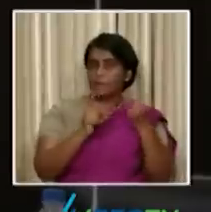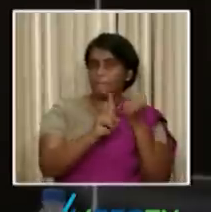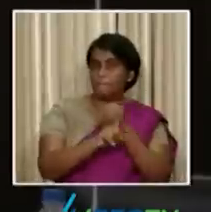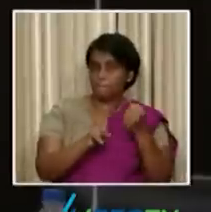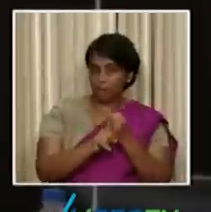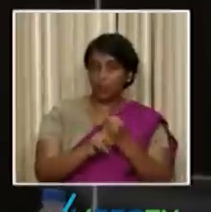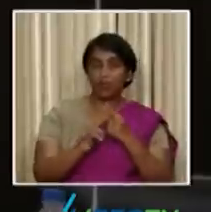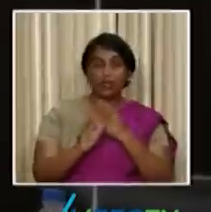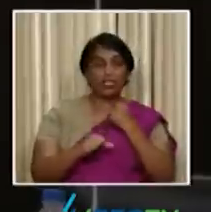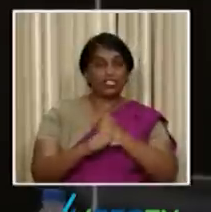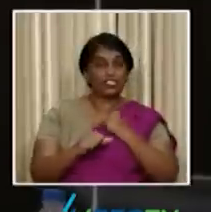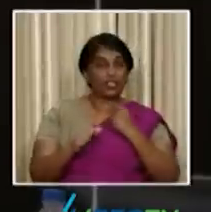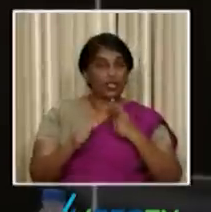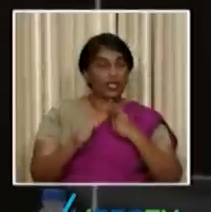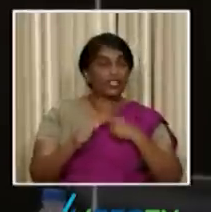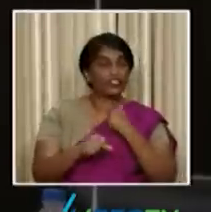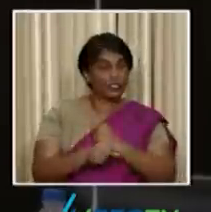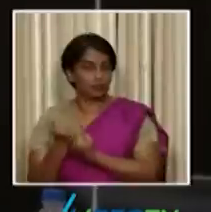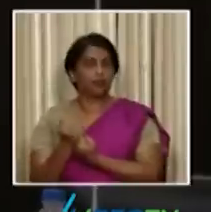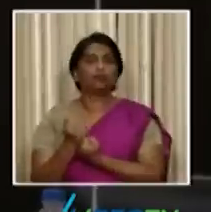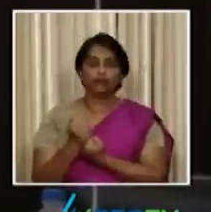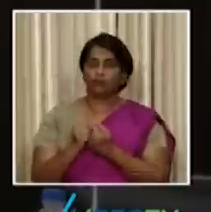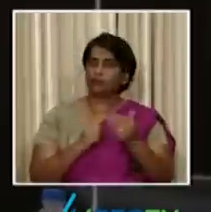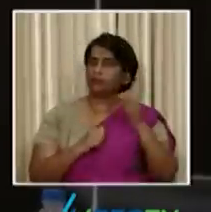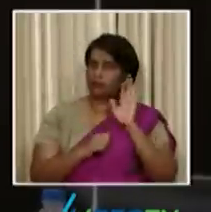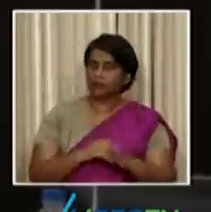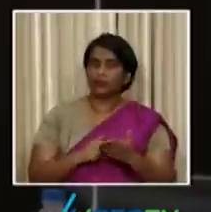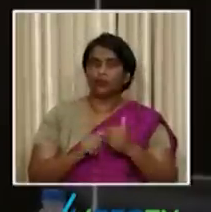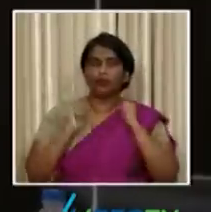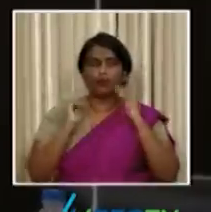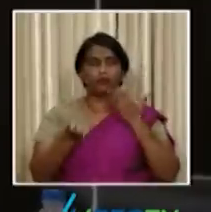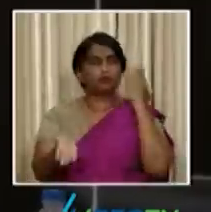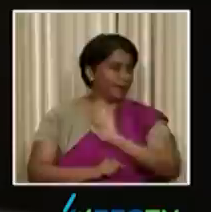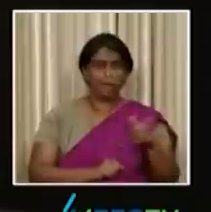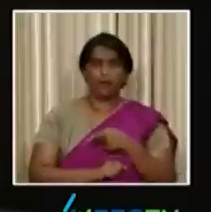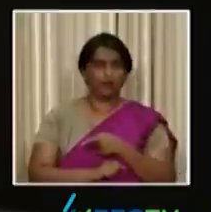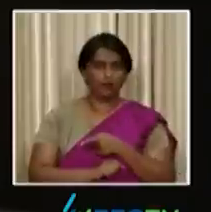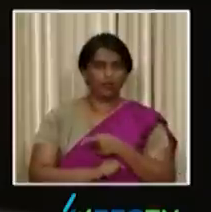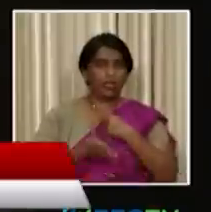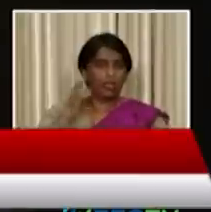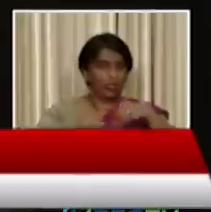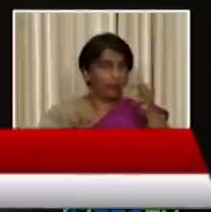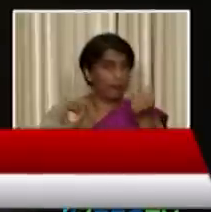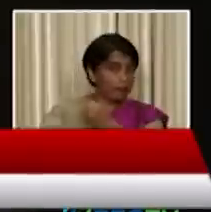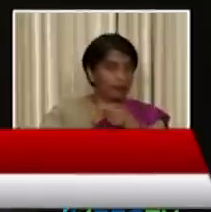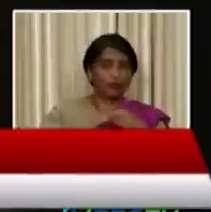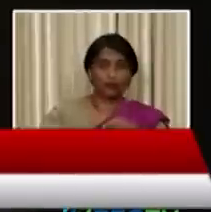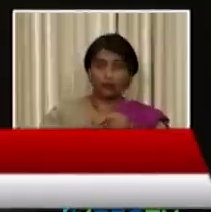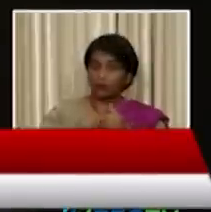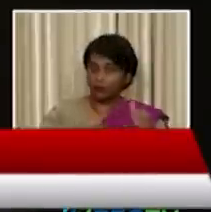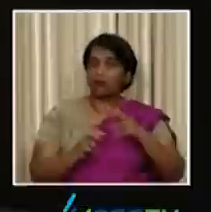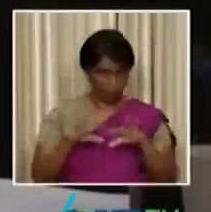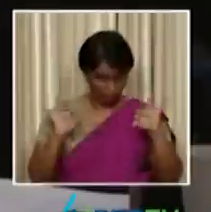කරන්නටත් නීතිපතිවරයා පවා ඒ සැකකරුවන් වෙනුවෙන් පෙනී සිටිනකොට සාධාරණ කිටුවෙන් ඉතුුනේ නැහැ. දේශපාලනීකරණය කරොත් තමයි